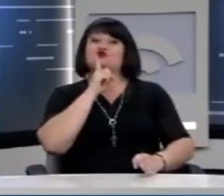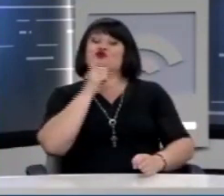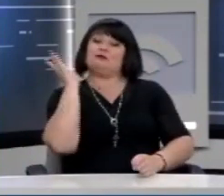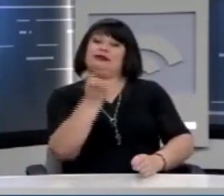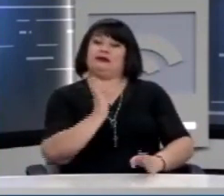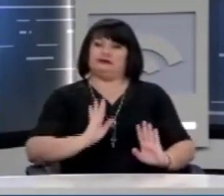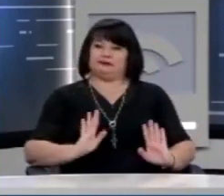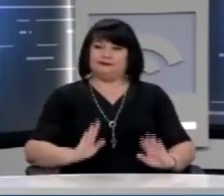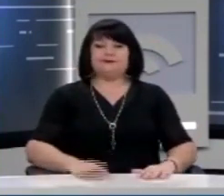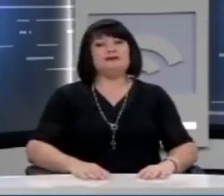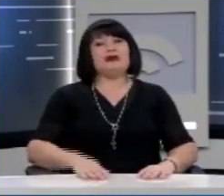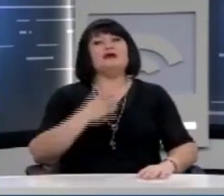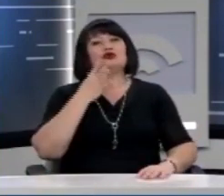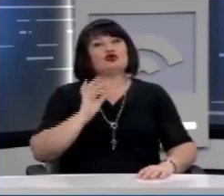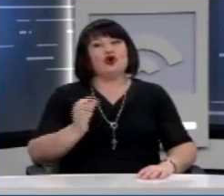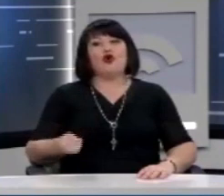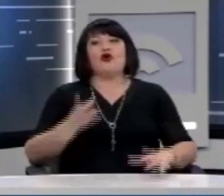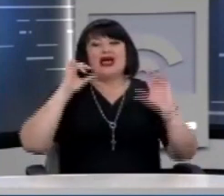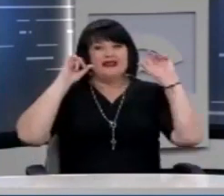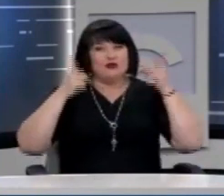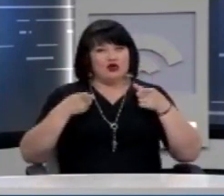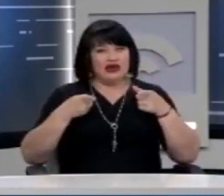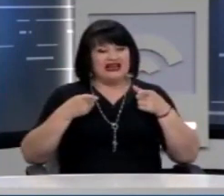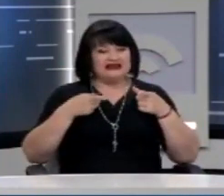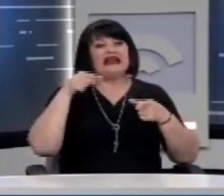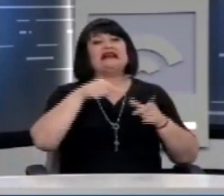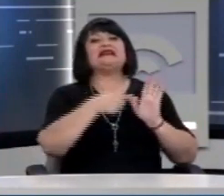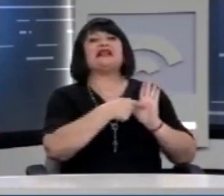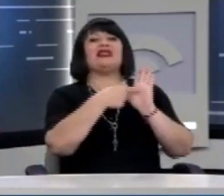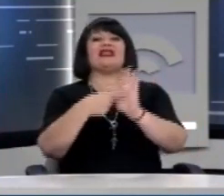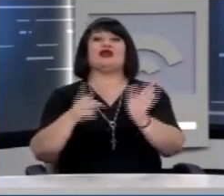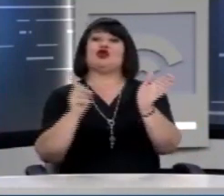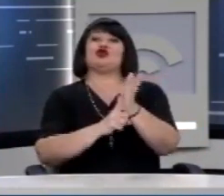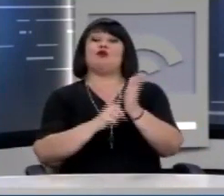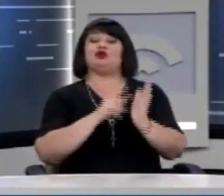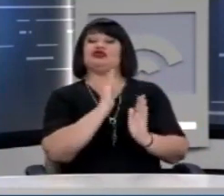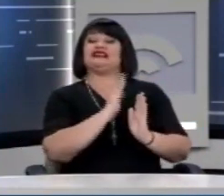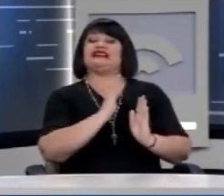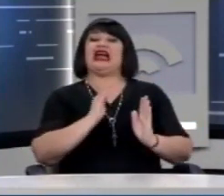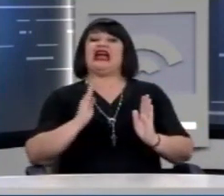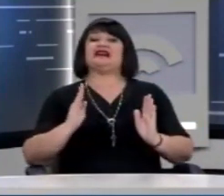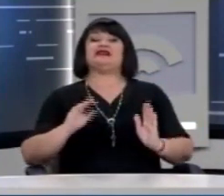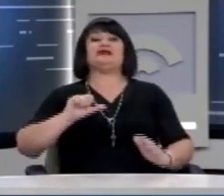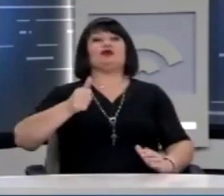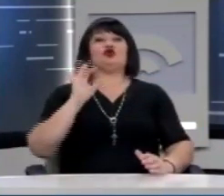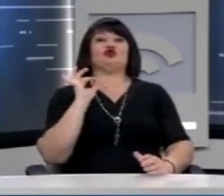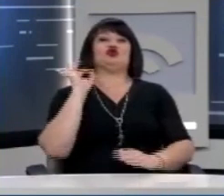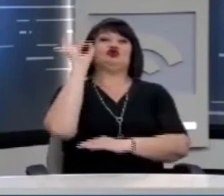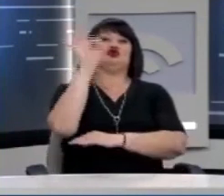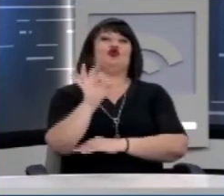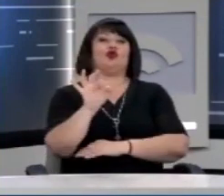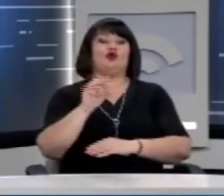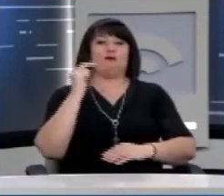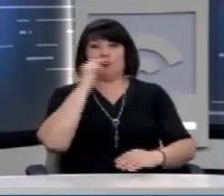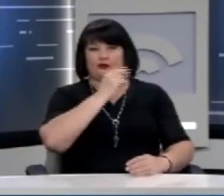Γι' αυτό η Νέα Δημοκρατία σηκώνει τη σημαία νόμος και τάξη με πρώτο στόχο, όπως είπε σήμερα ο